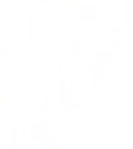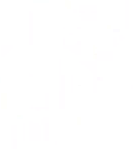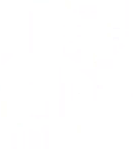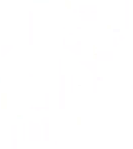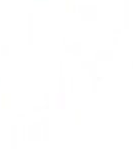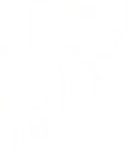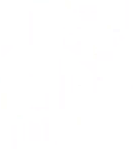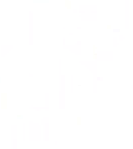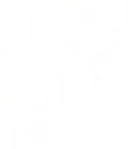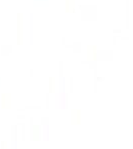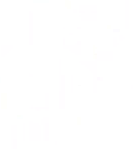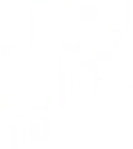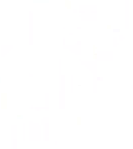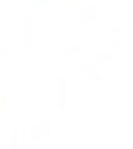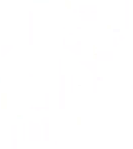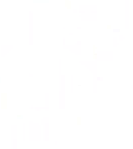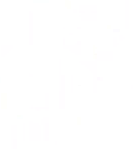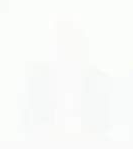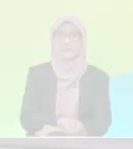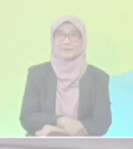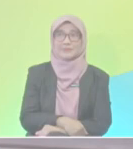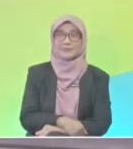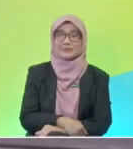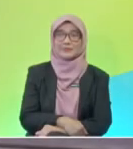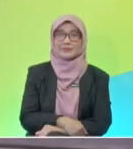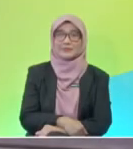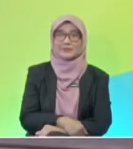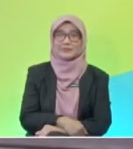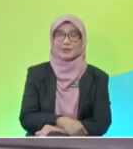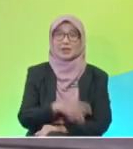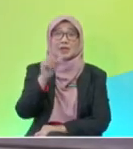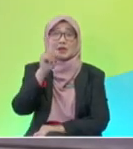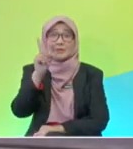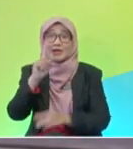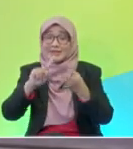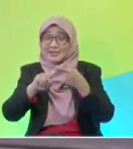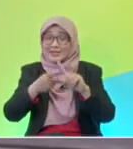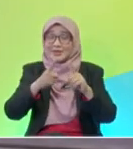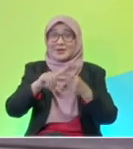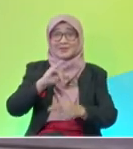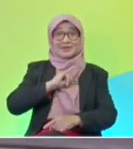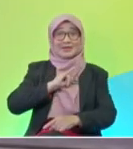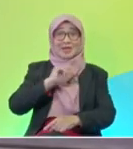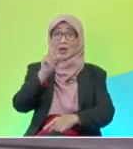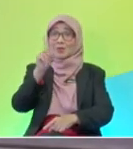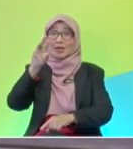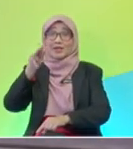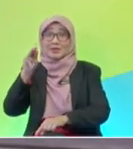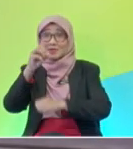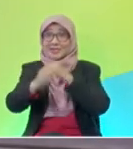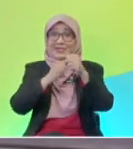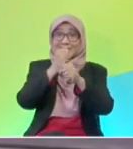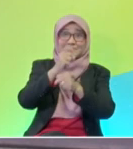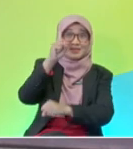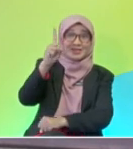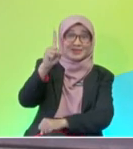Didik TV KPM mana kawankawan saya mana murid-murid tahun su Jom